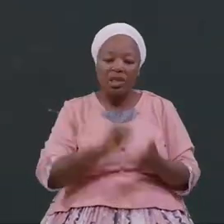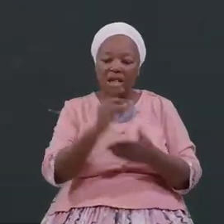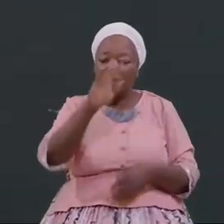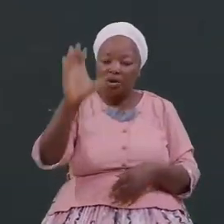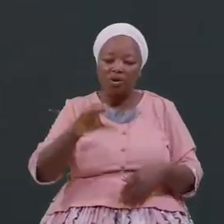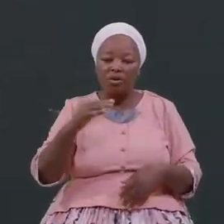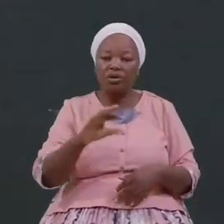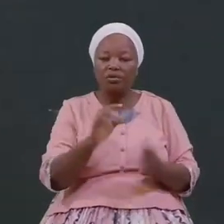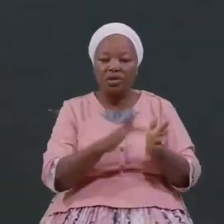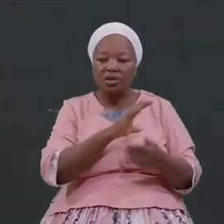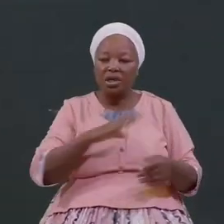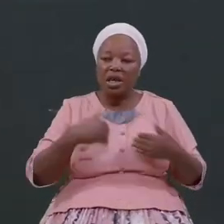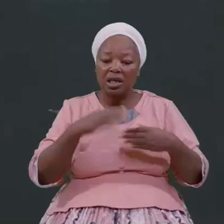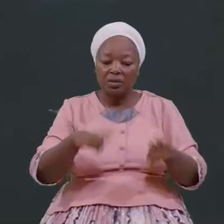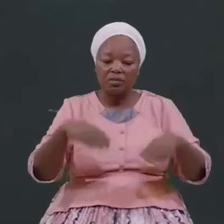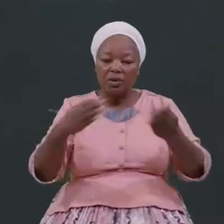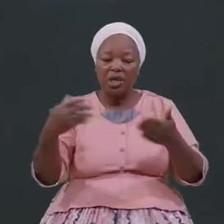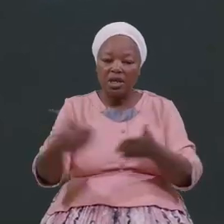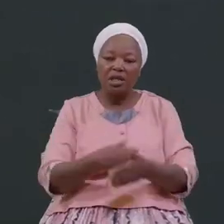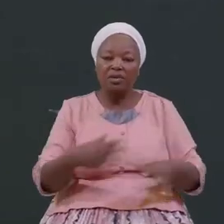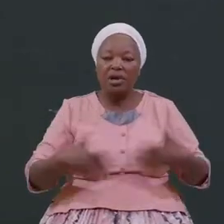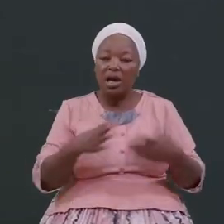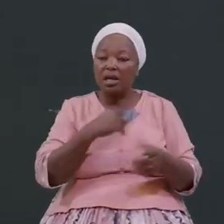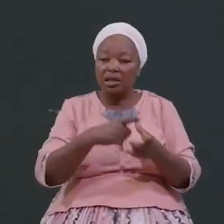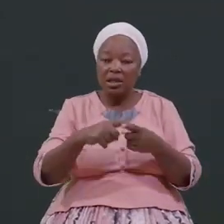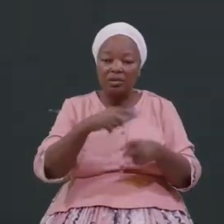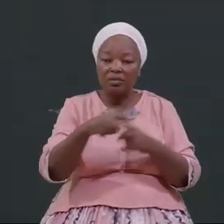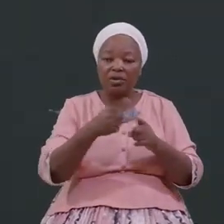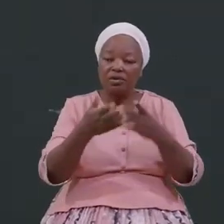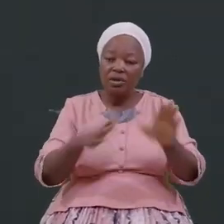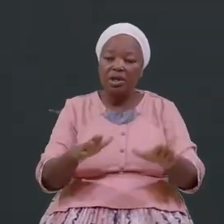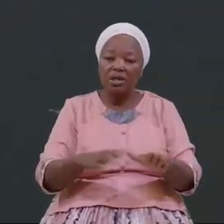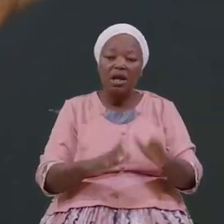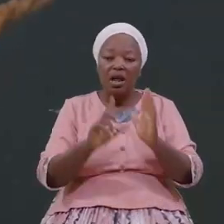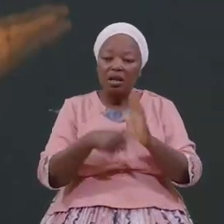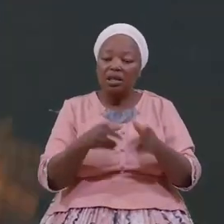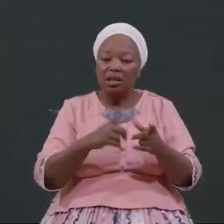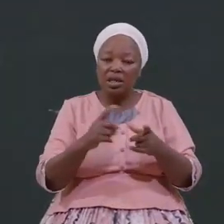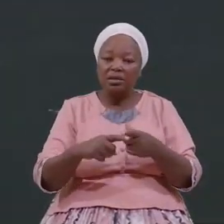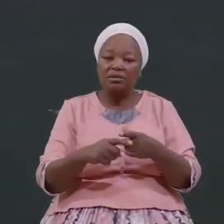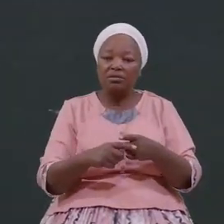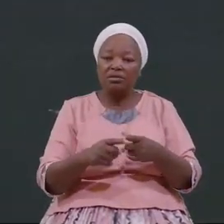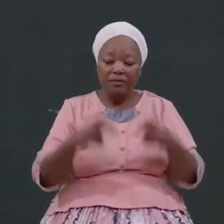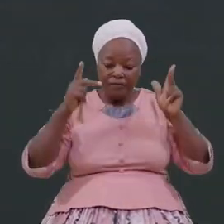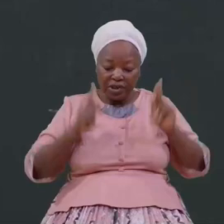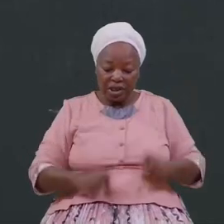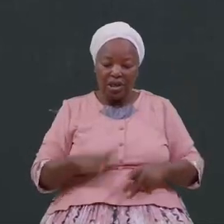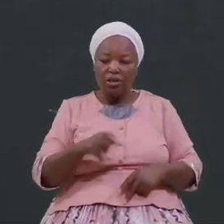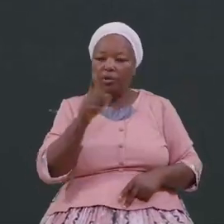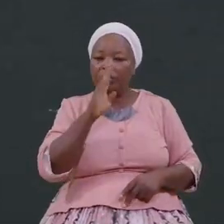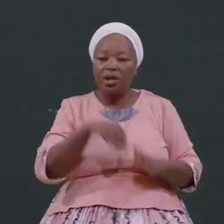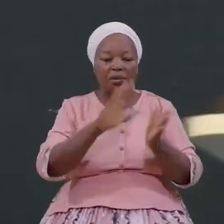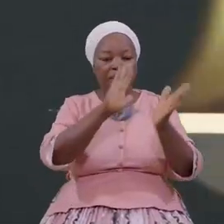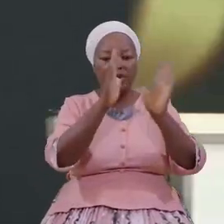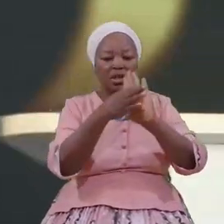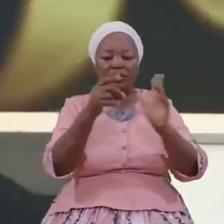Une vie meilleure que la croix de Christ a produite. Une vie meilleure. Et à la mort, physiquement, vous serez en présence